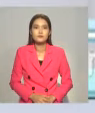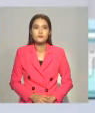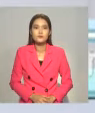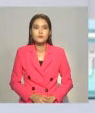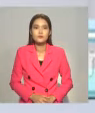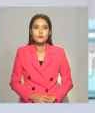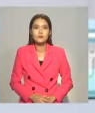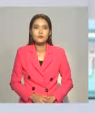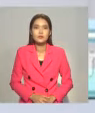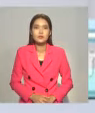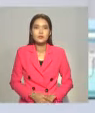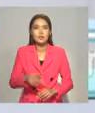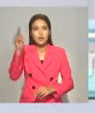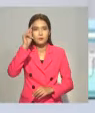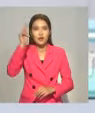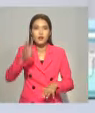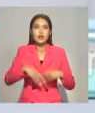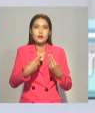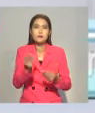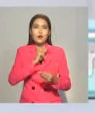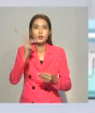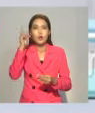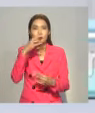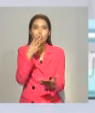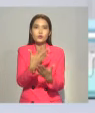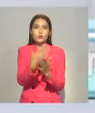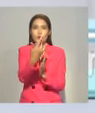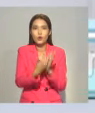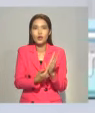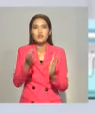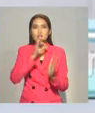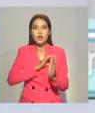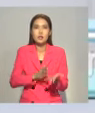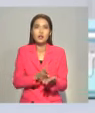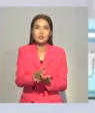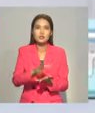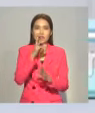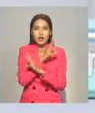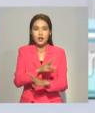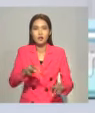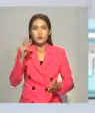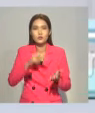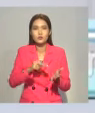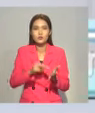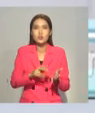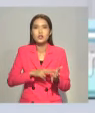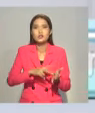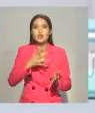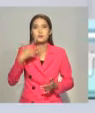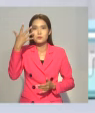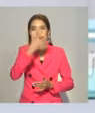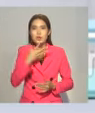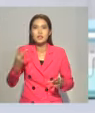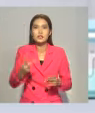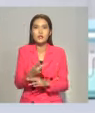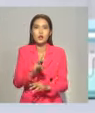Система образования. Білім беру жүйесінде белгіленген көрсеткіштерге қол жеткізуге бағытталған қаражат көлемі тек соңғы 5 жылда ғана екі